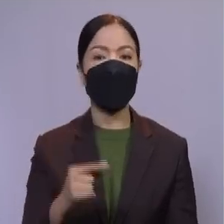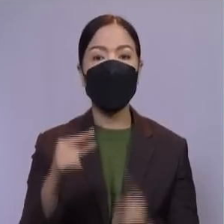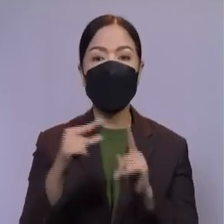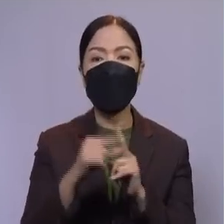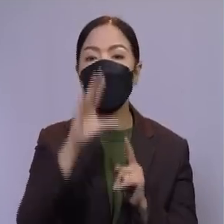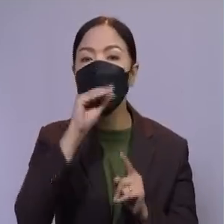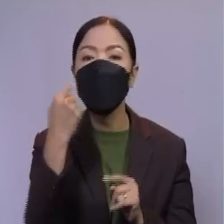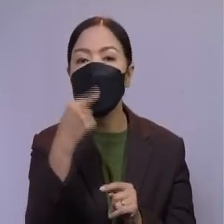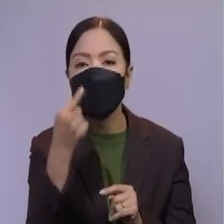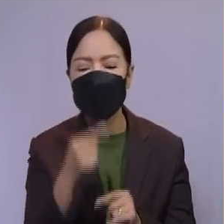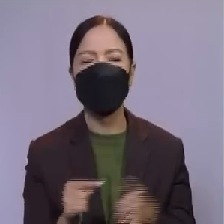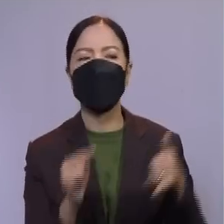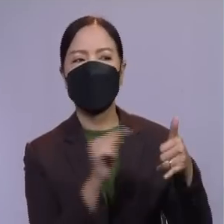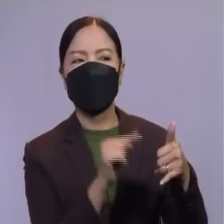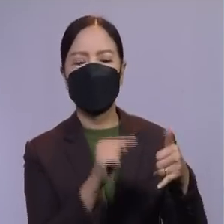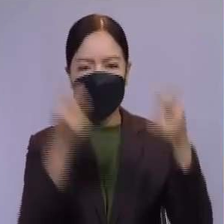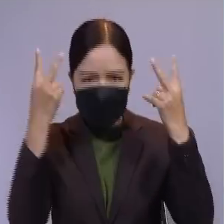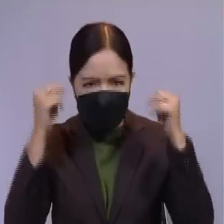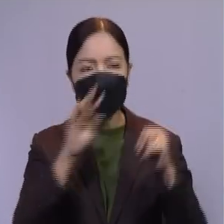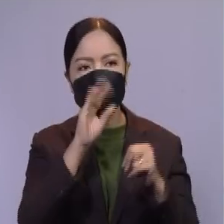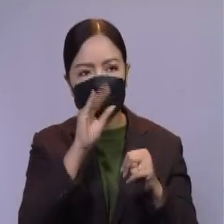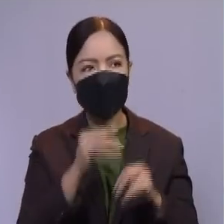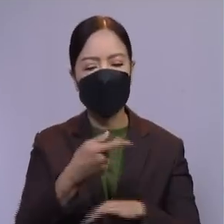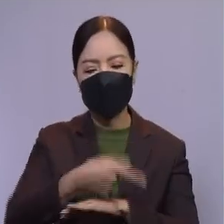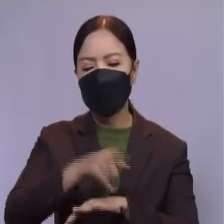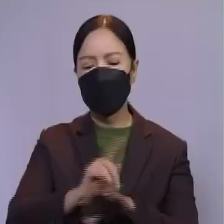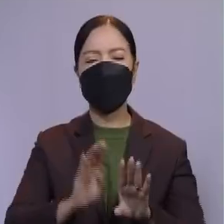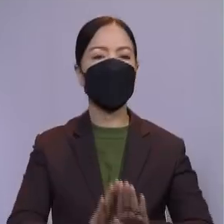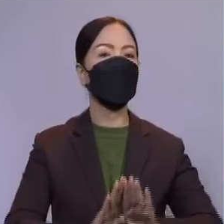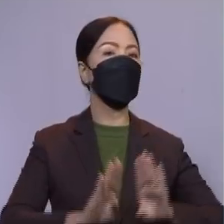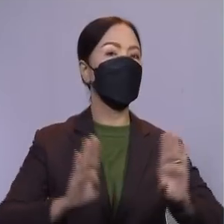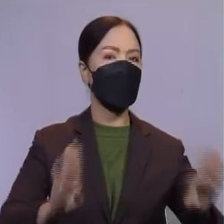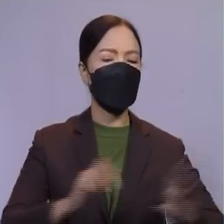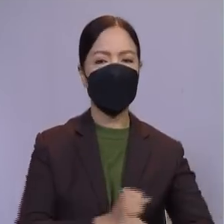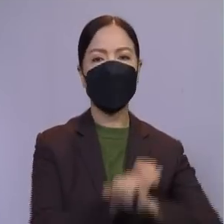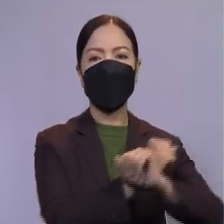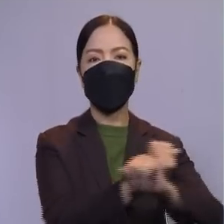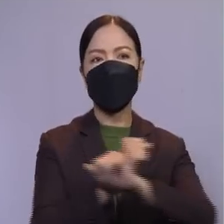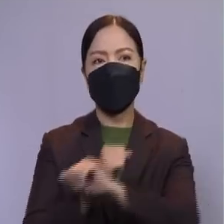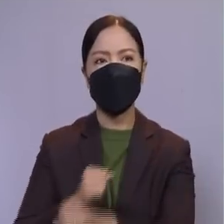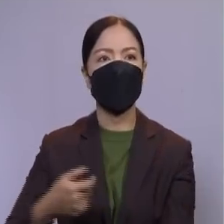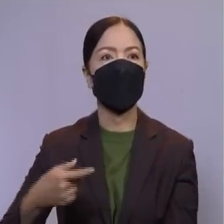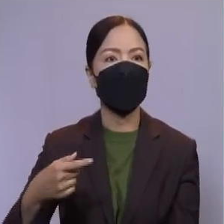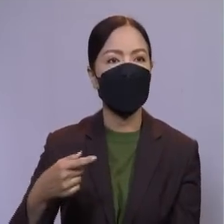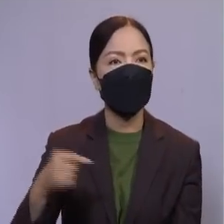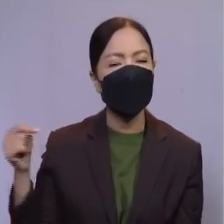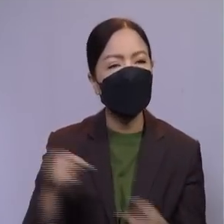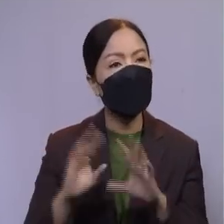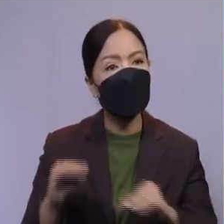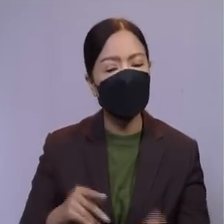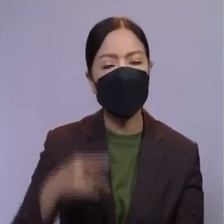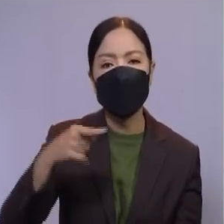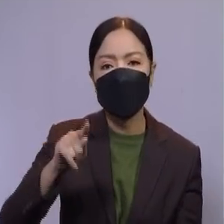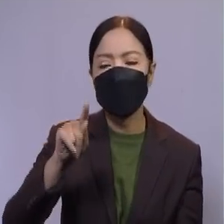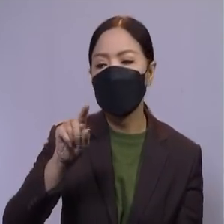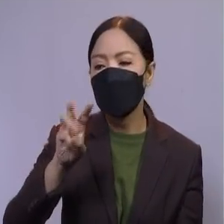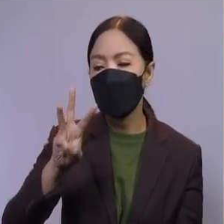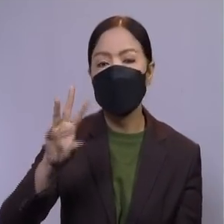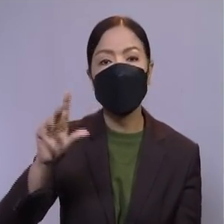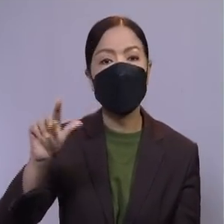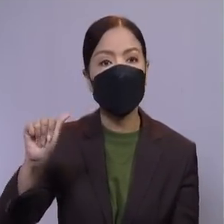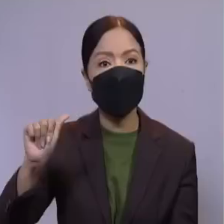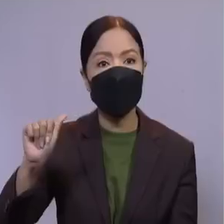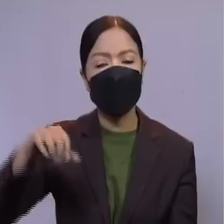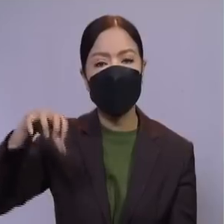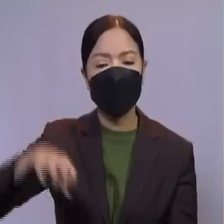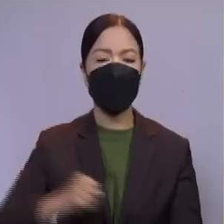เนี่ยได้กล่าวไว้ตอนเป็นประธานเปิดการศึกษาหลักสูตรการป้องกันราชอาณาจักรหรือว่าวปอรุ่นที่ 605ที่สถาบันวิชาการป้องกันประเทศ